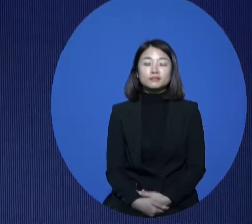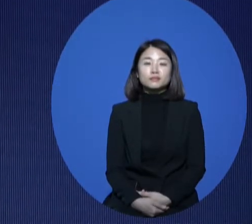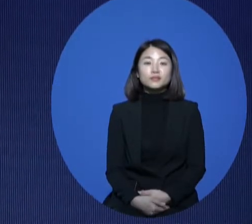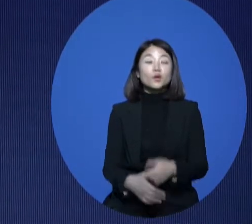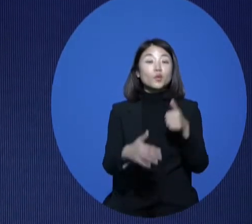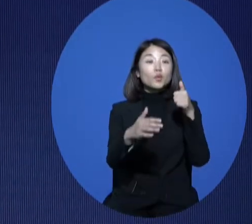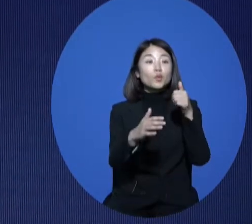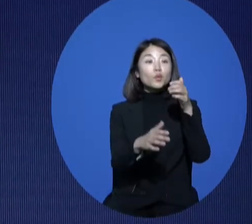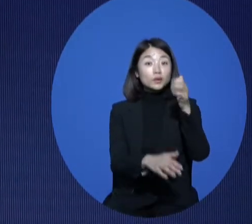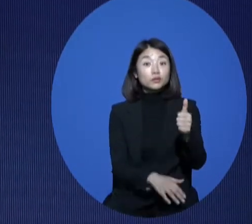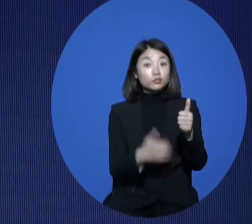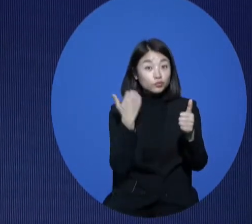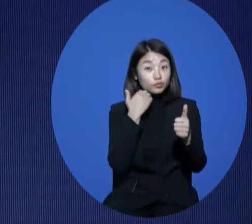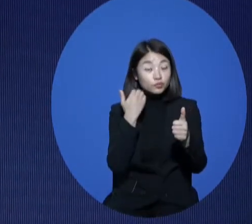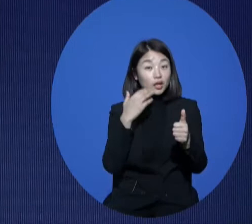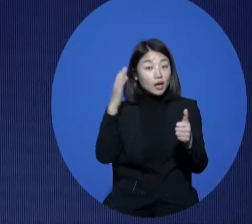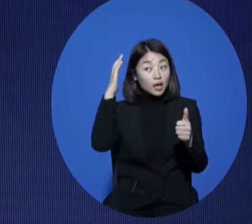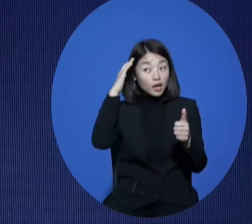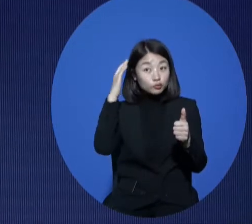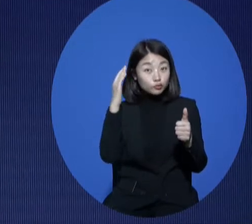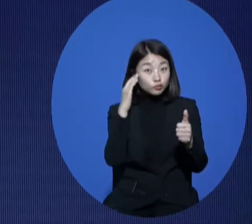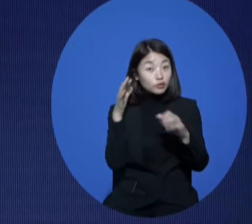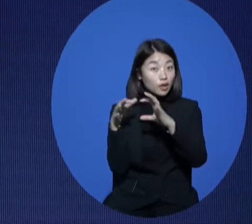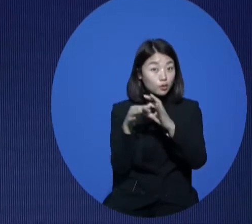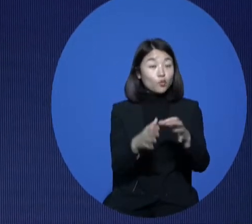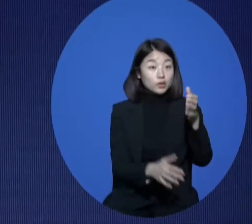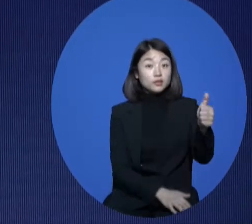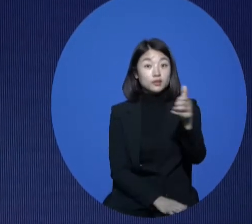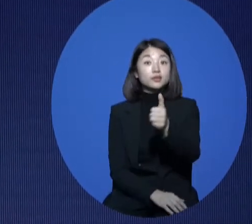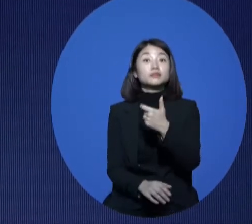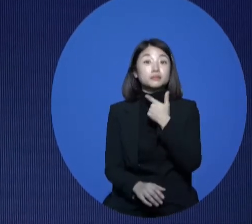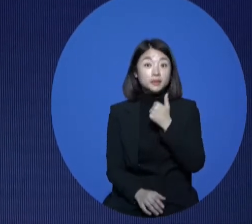저 회장이 우리 한국에서 또 계속 나오고 있는데